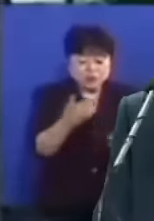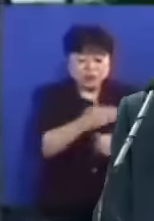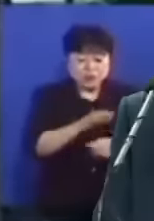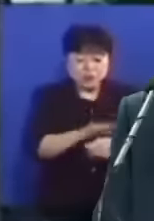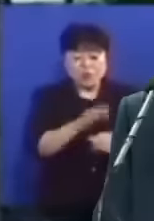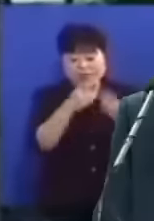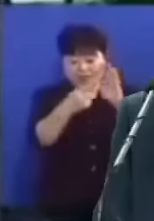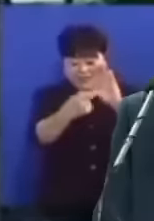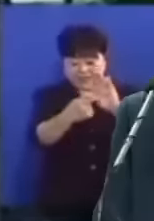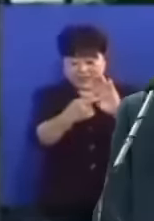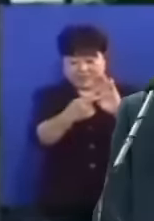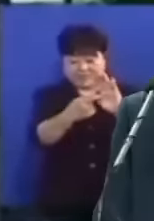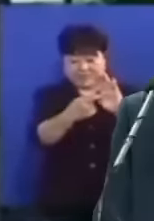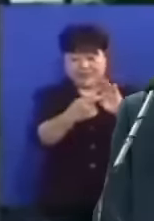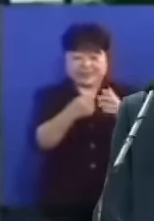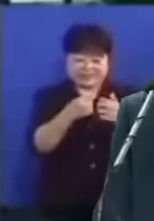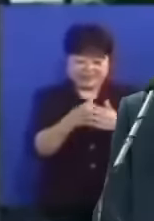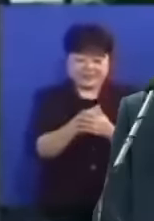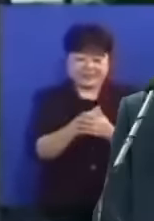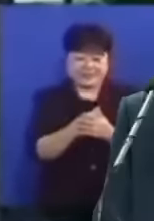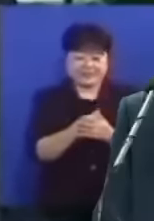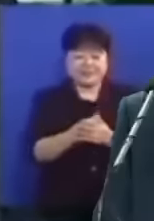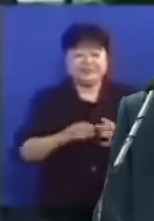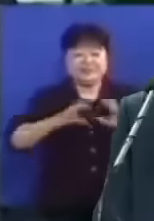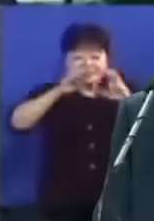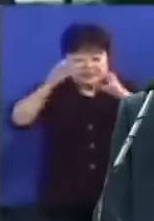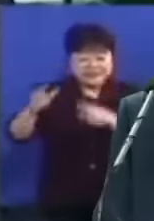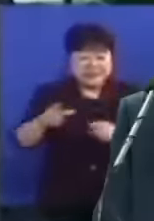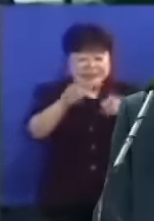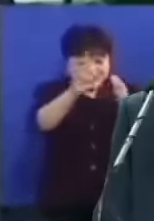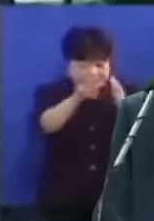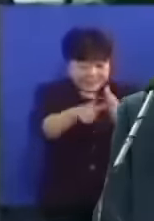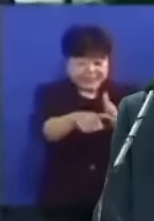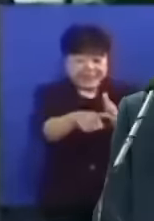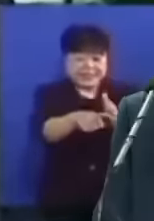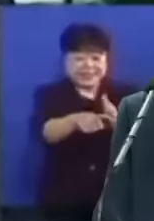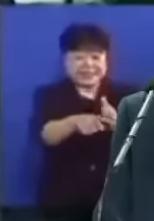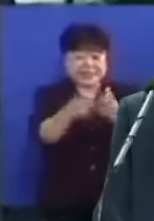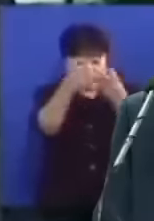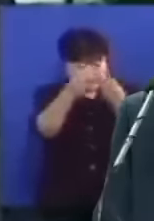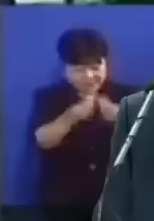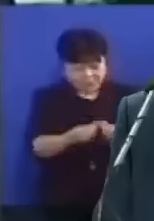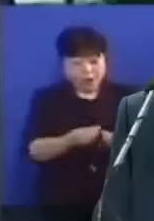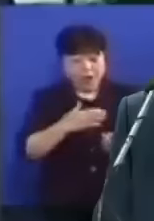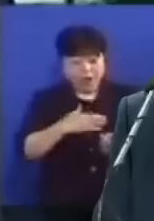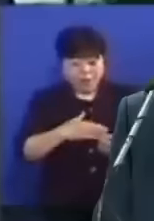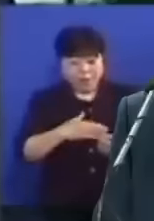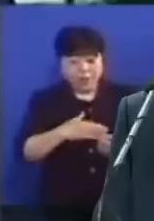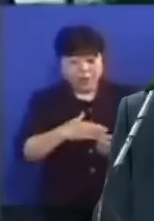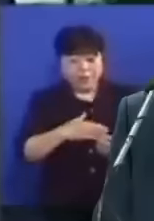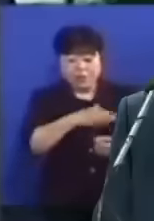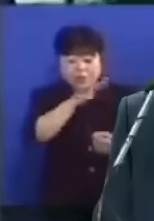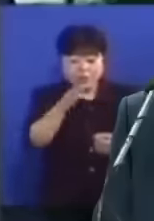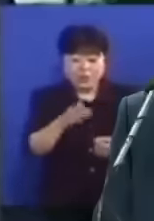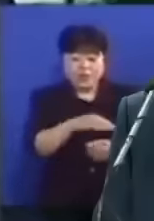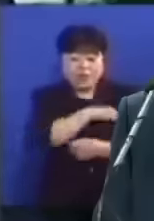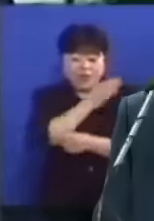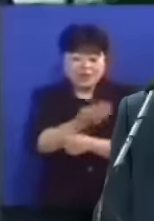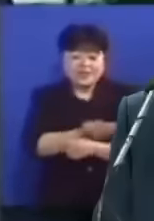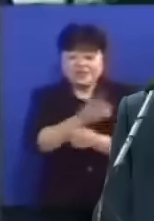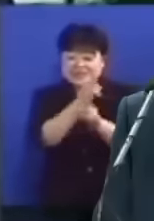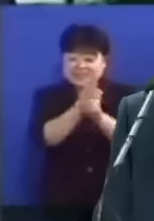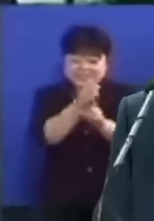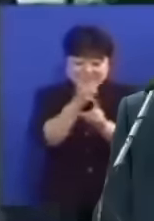육체에 나타나게 하려 합니다. 그러므로 이 세상을 살아갈 때 안에 내용을 알면은 우리가 능히 이길 수가